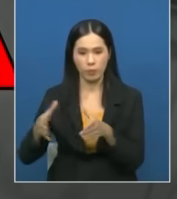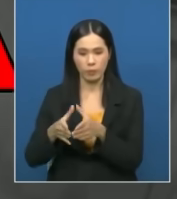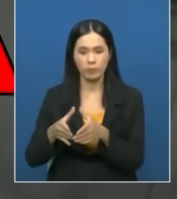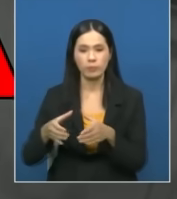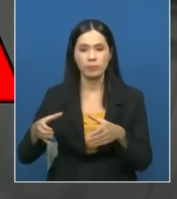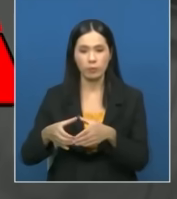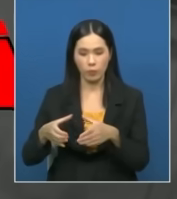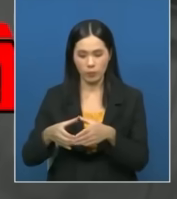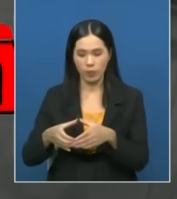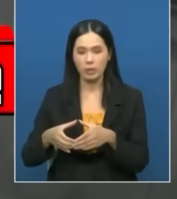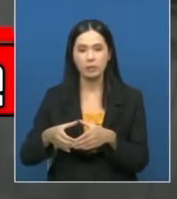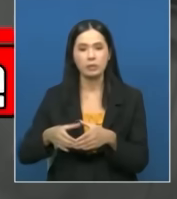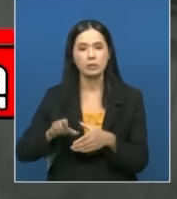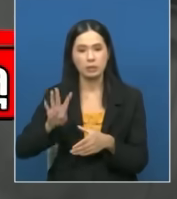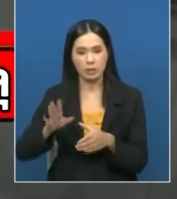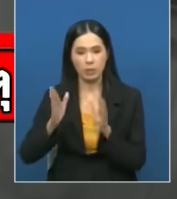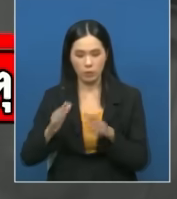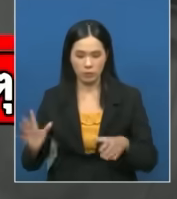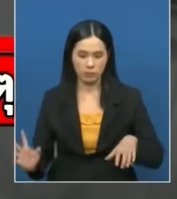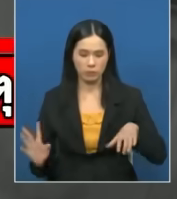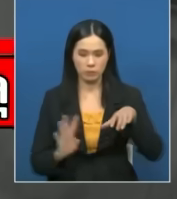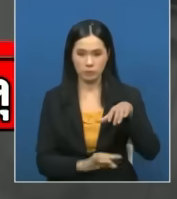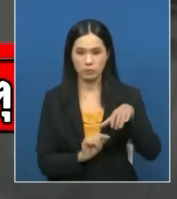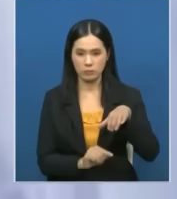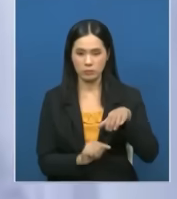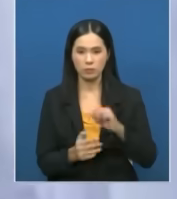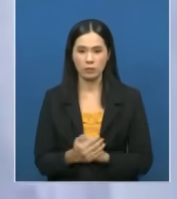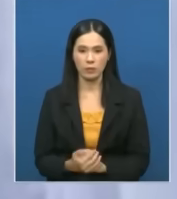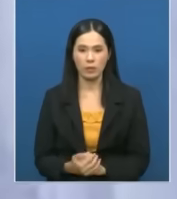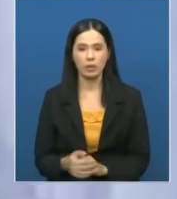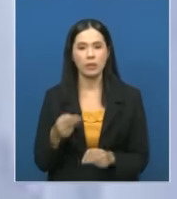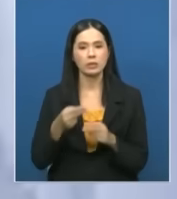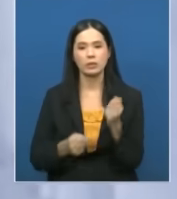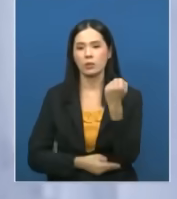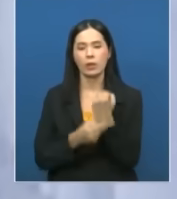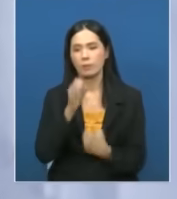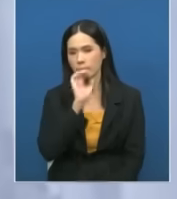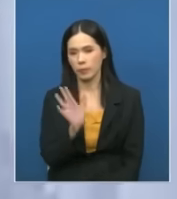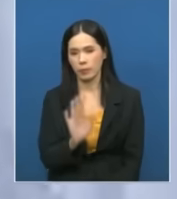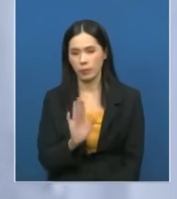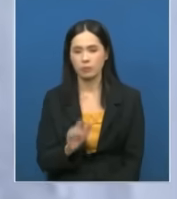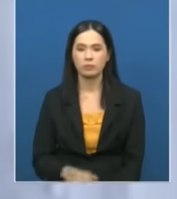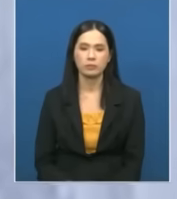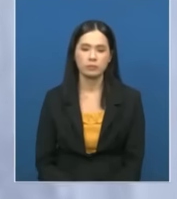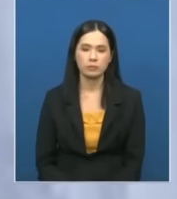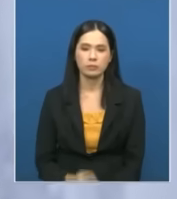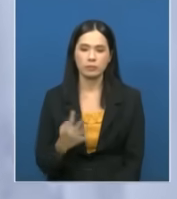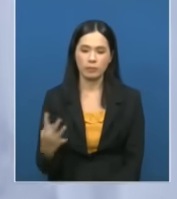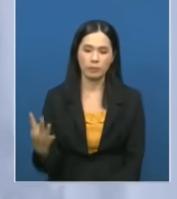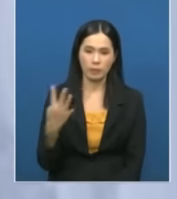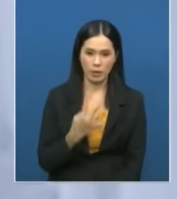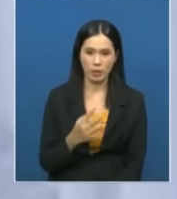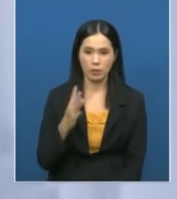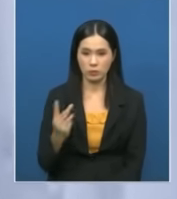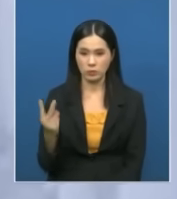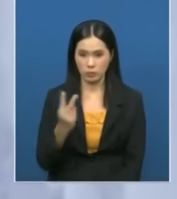ข้ามาค่ะเดินเข้ามายังอาคารที่พักของโรงแรมแห่งหนึ่งขอสงวนชื่อโรงแรมเอาไว้ก่อนแล้วกันพอเดินเข้ามาค่ะหลังจากนั้นมี2ค